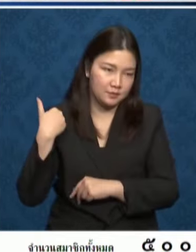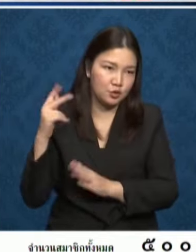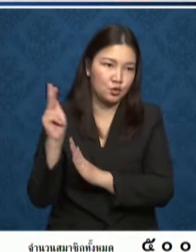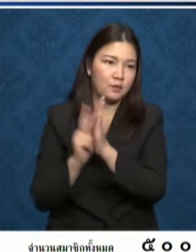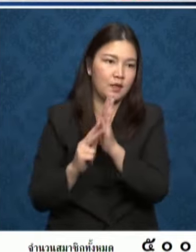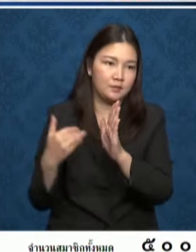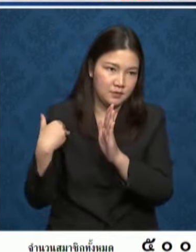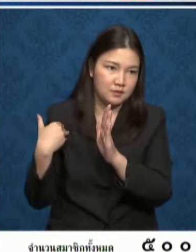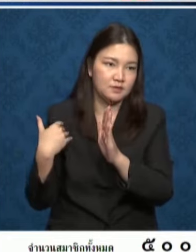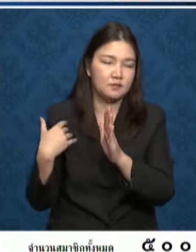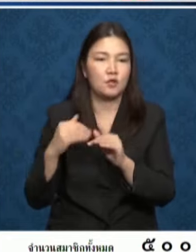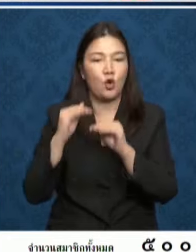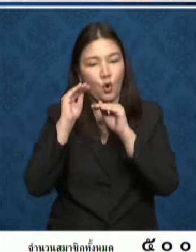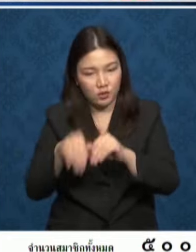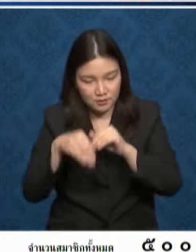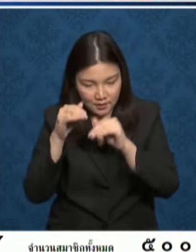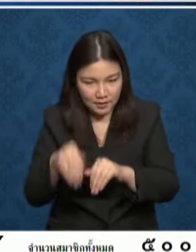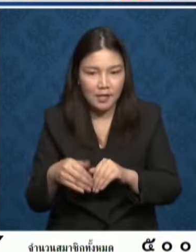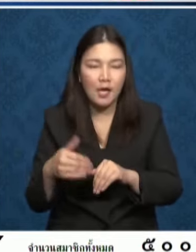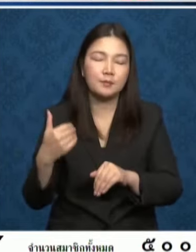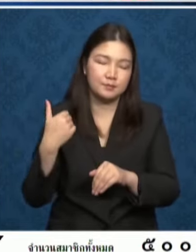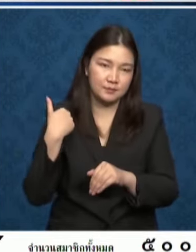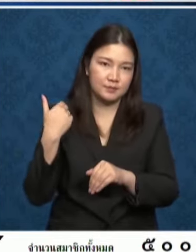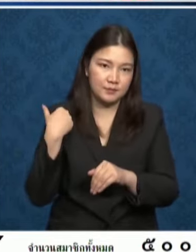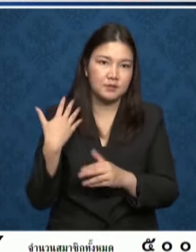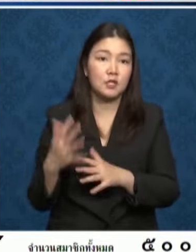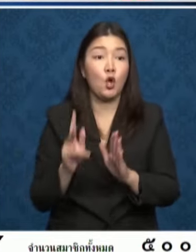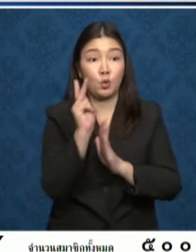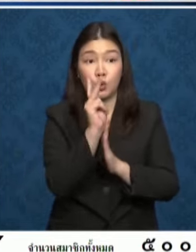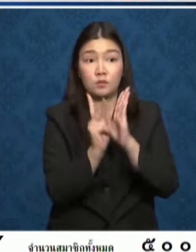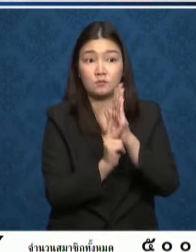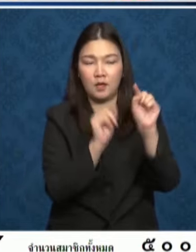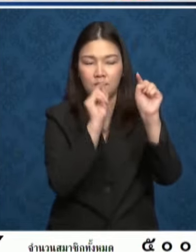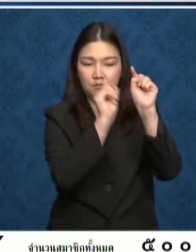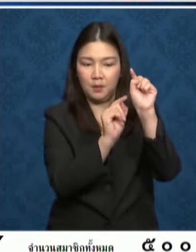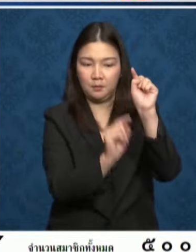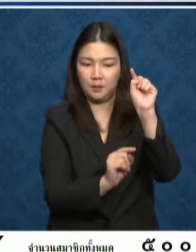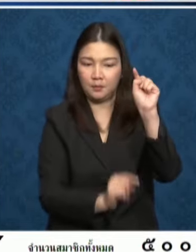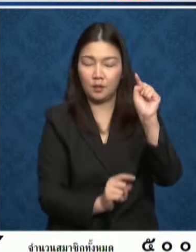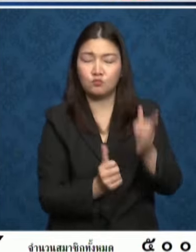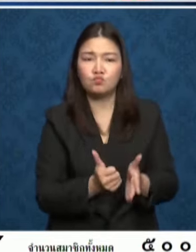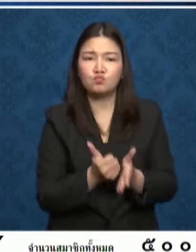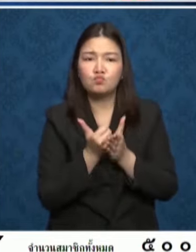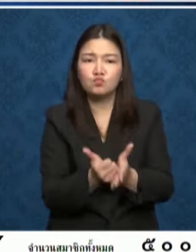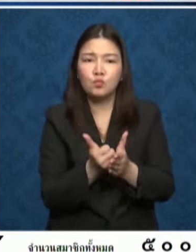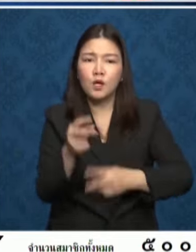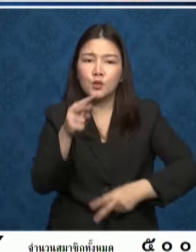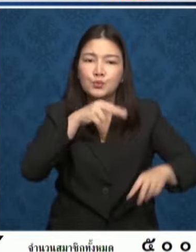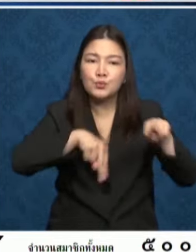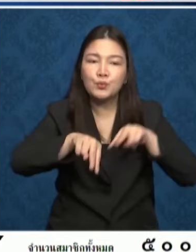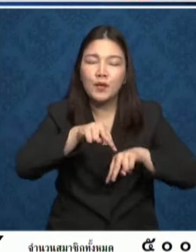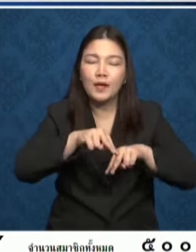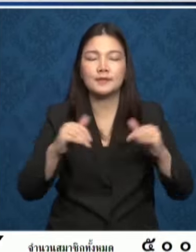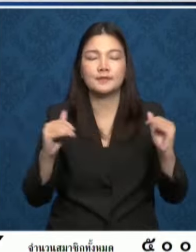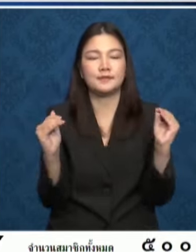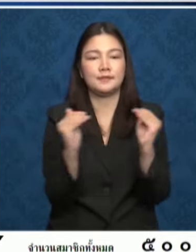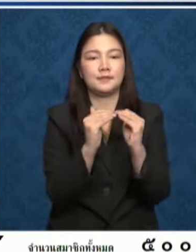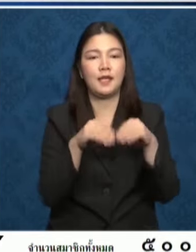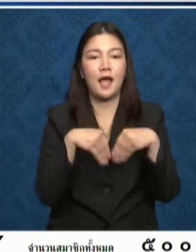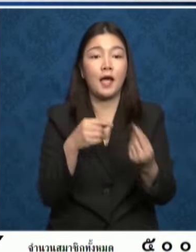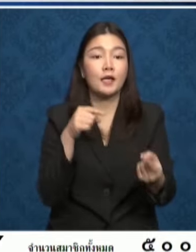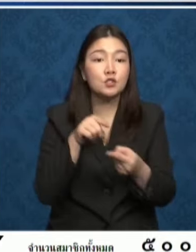ออสเตรเลียอันนี้ก็มีเหมือนกันกฎหมายเหล่านี้มีวัตถุประสงค์เพื่อคุ้มครองสิทธิในที่